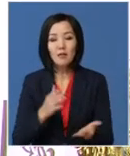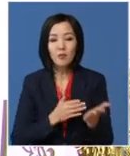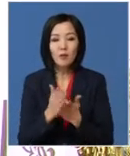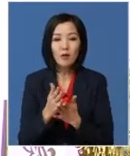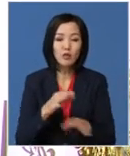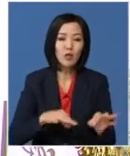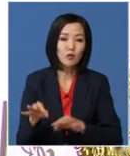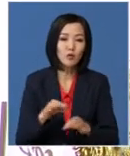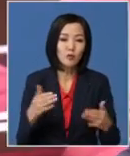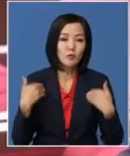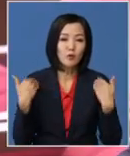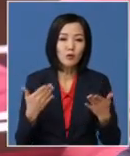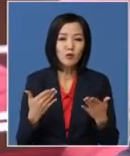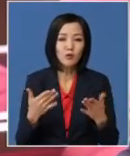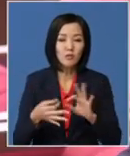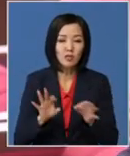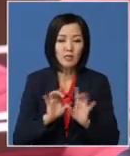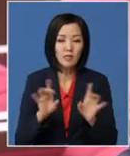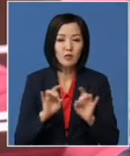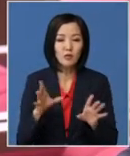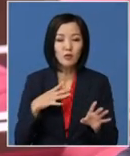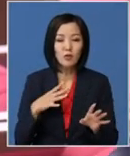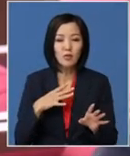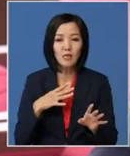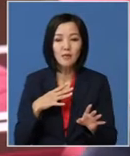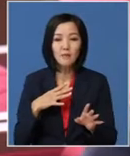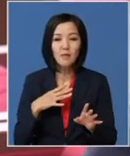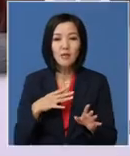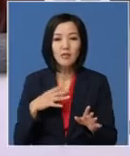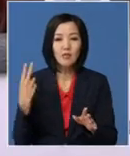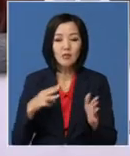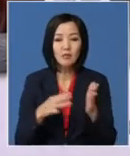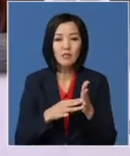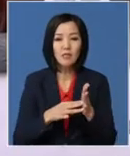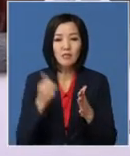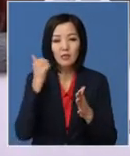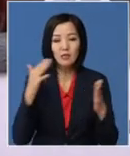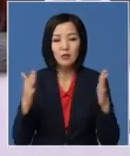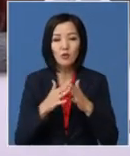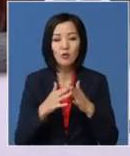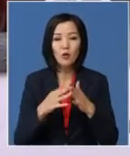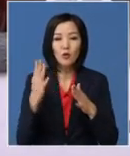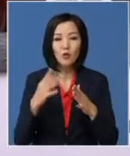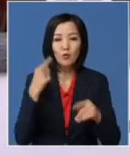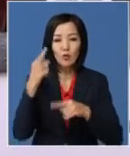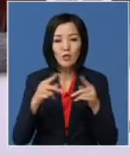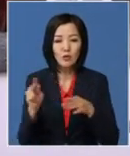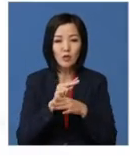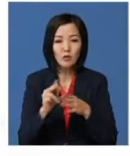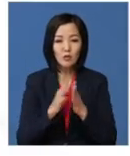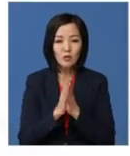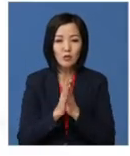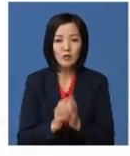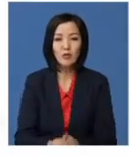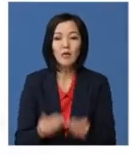жоба жоспарын ұсынып, жай жапсарын түсіндіріп берді. Сондай-ақ аймақтағы 28 апатты үйдің 4-теуін келер жылы қалыпқа келтіруді сұрады.